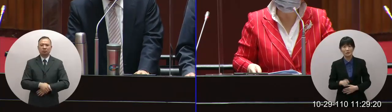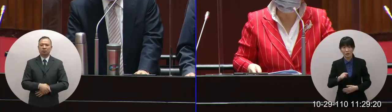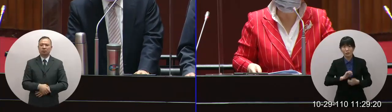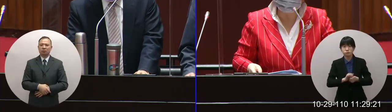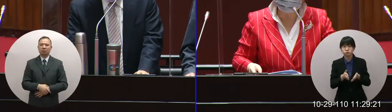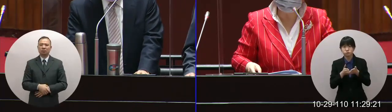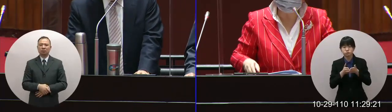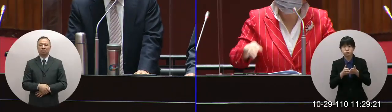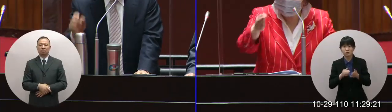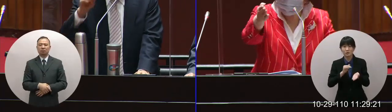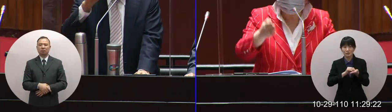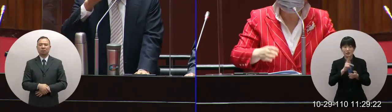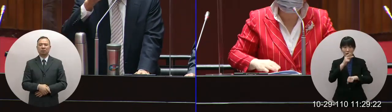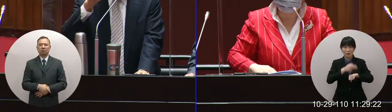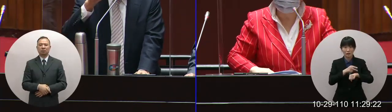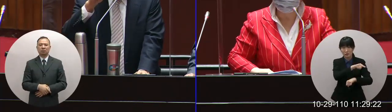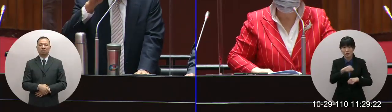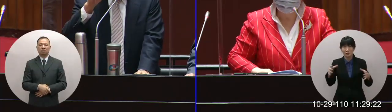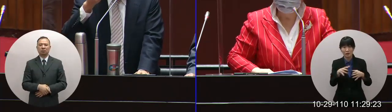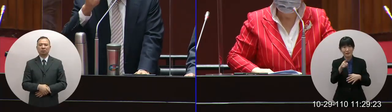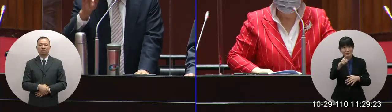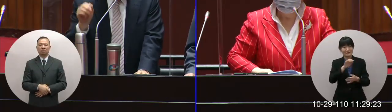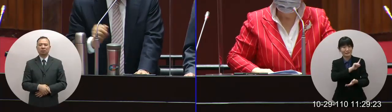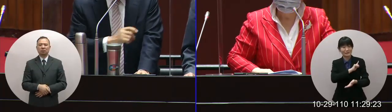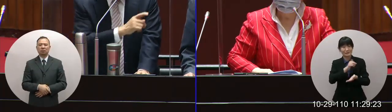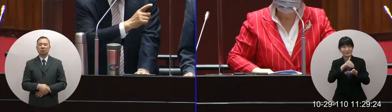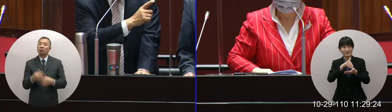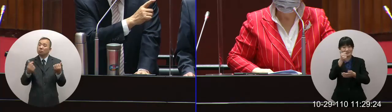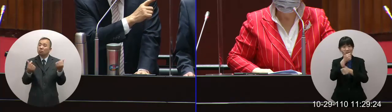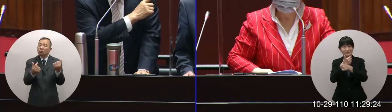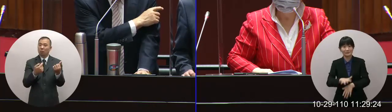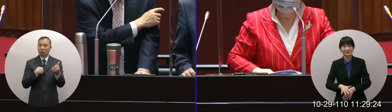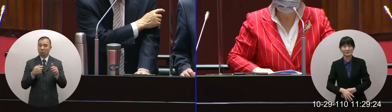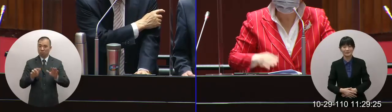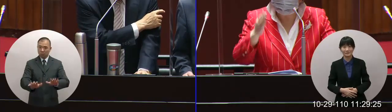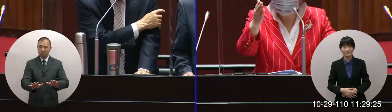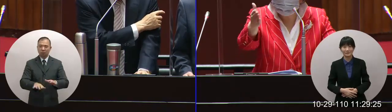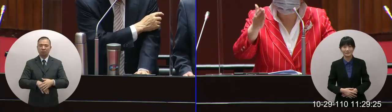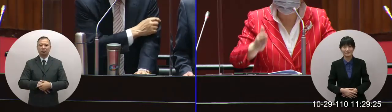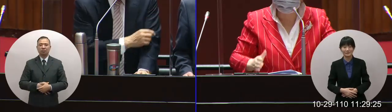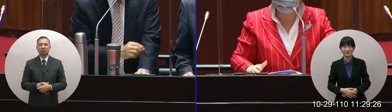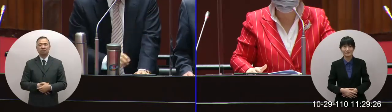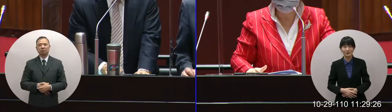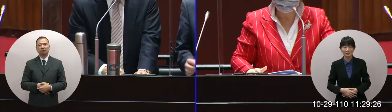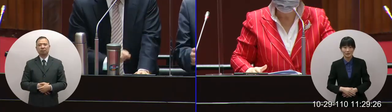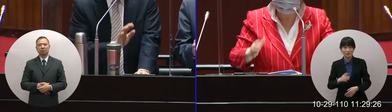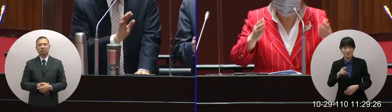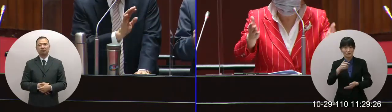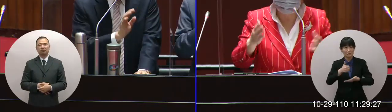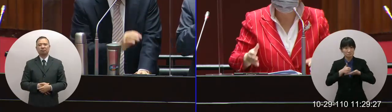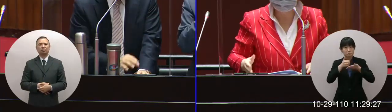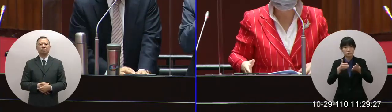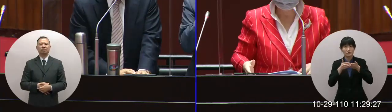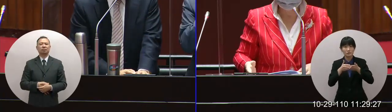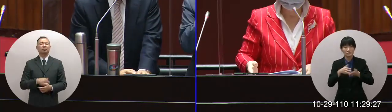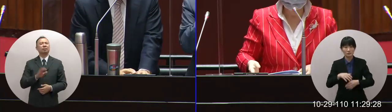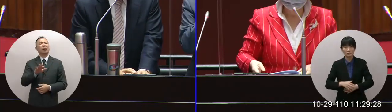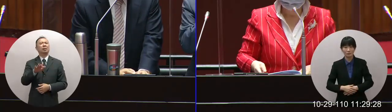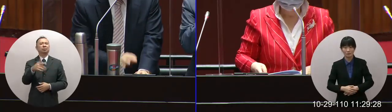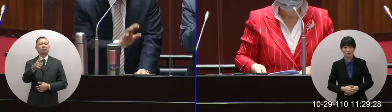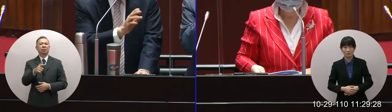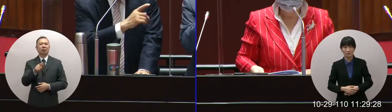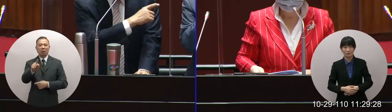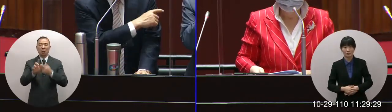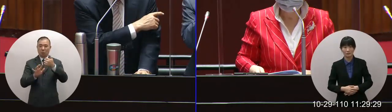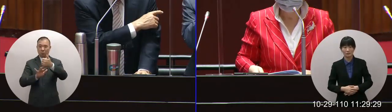要性啊！医疗科技的整合部长也是医师啊。 像现在我们， 尊重临床路径、场域。 不是